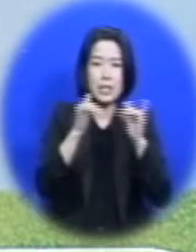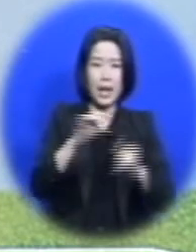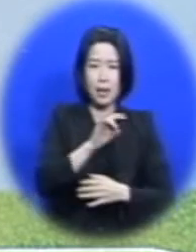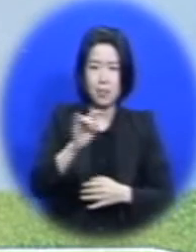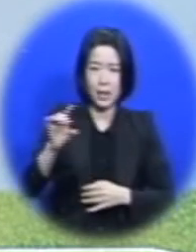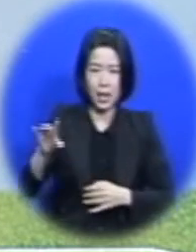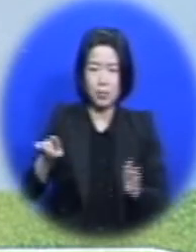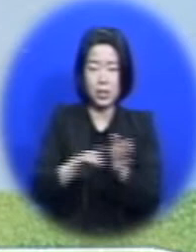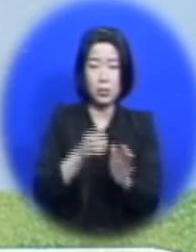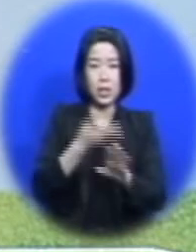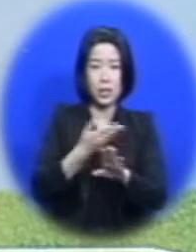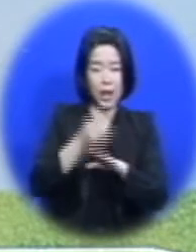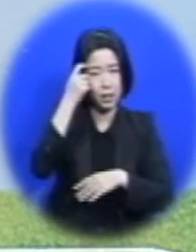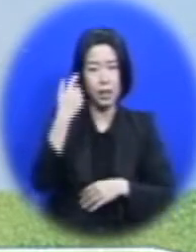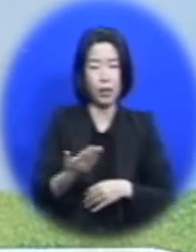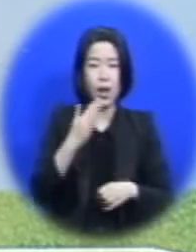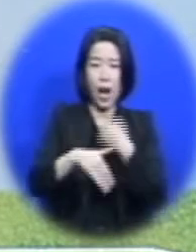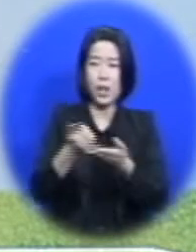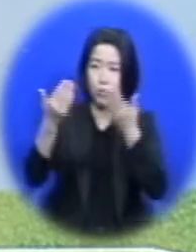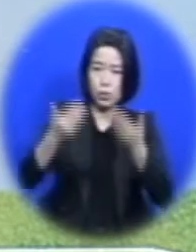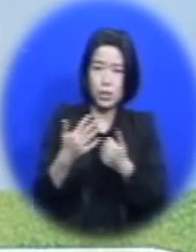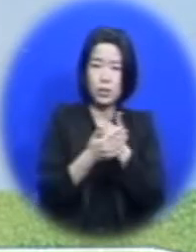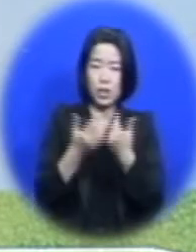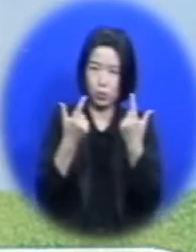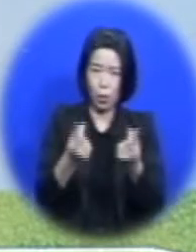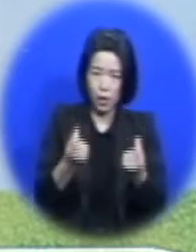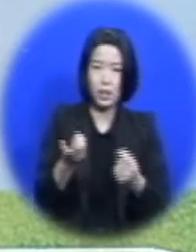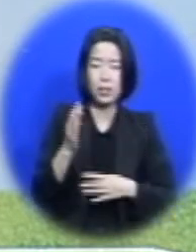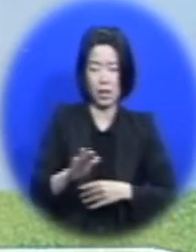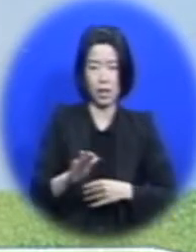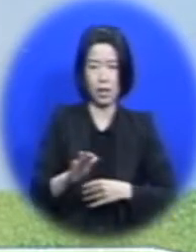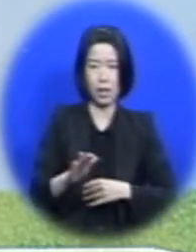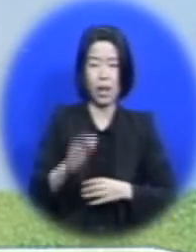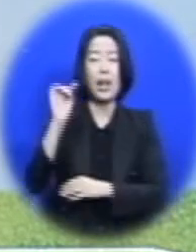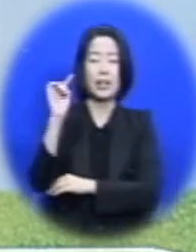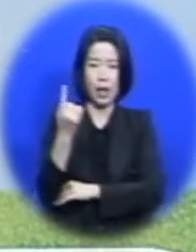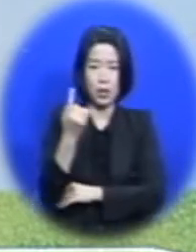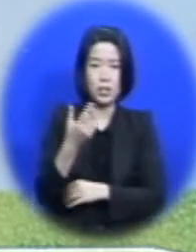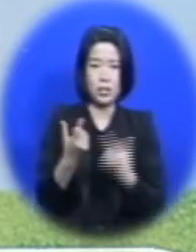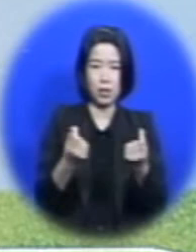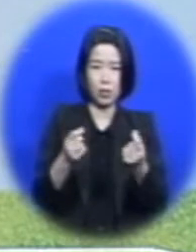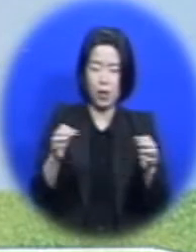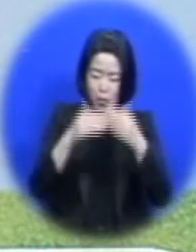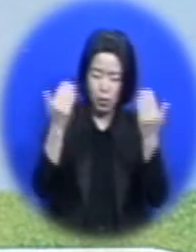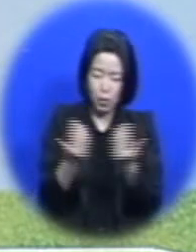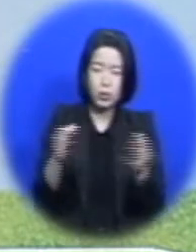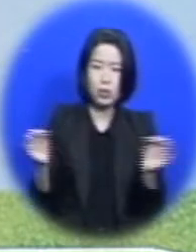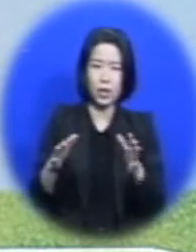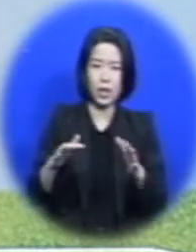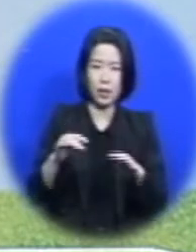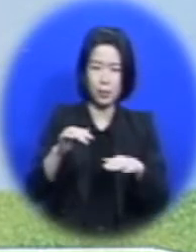다른가요 하나님이 주시는 은혜는 똑같은데 다 위처럼 모든 순간에 전심으로